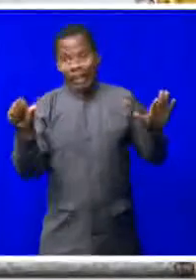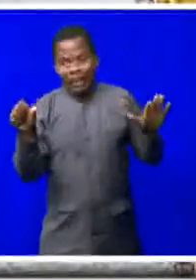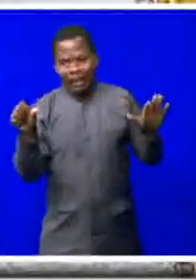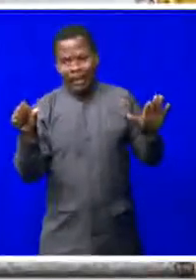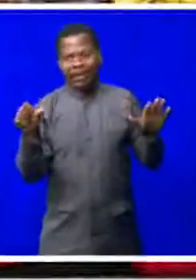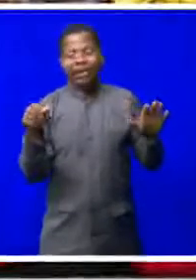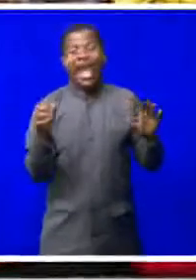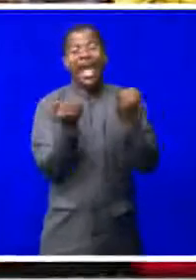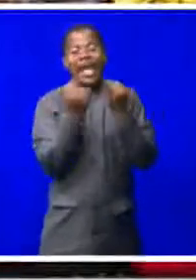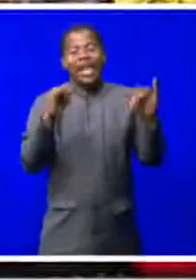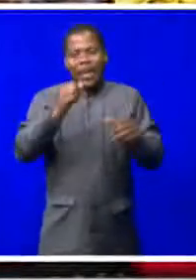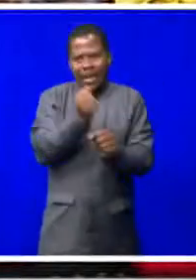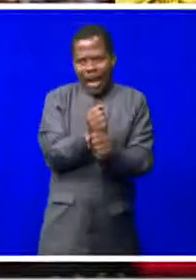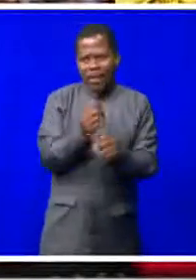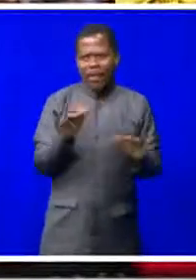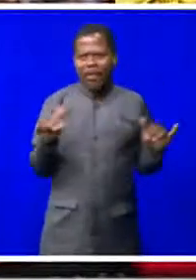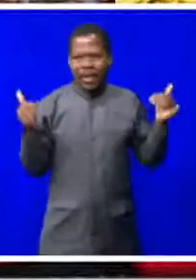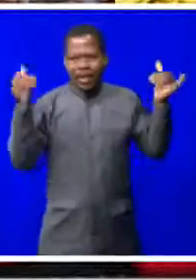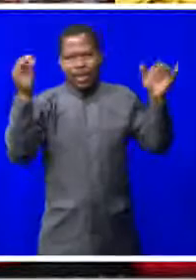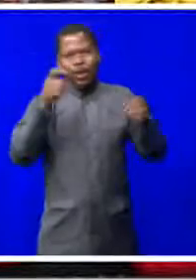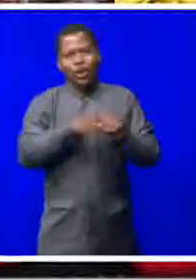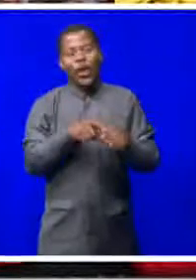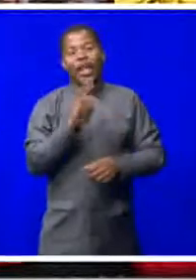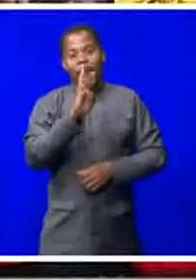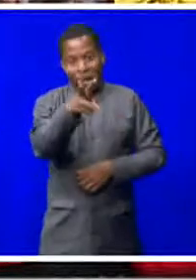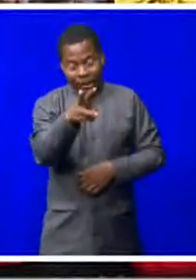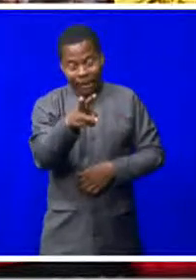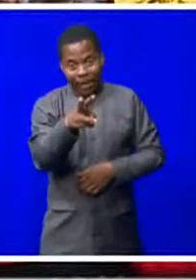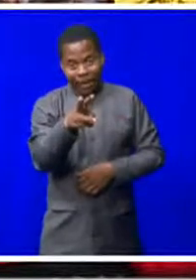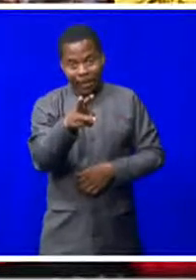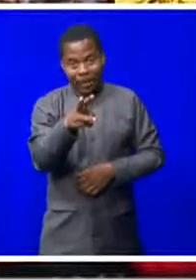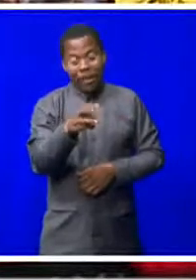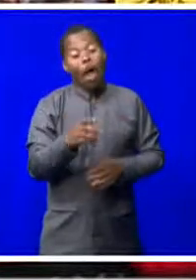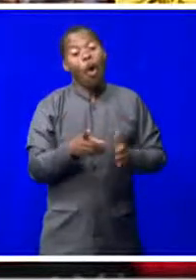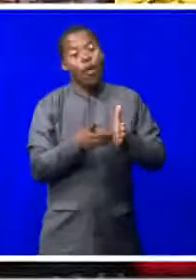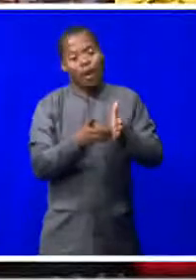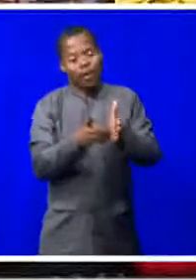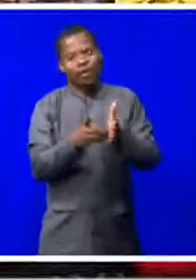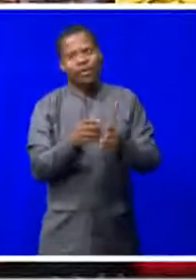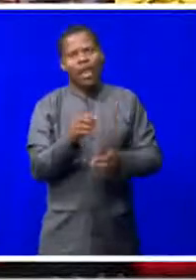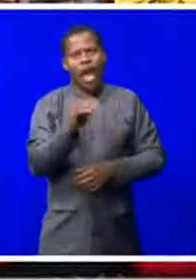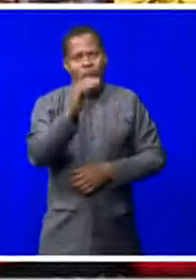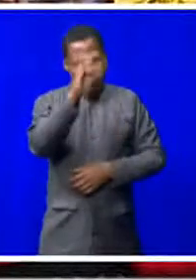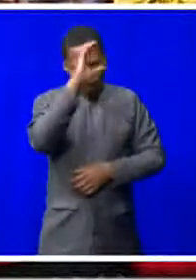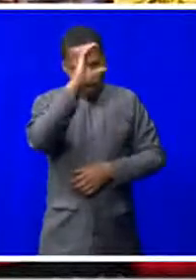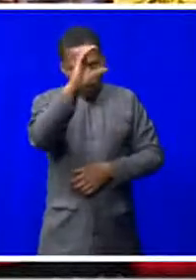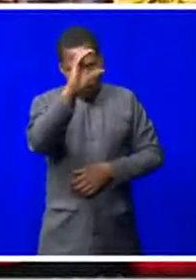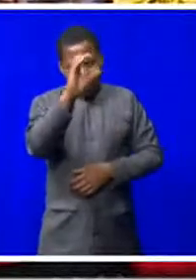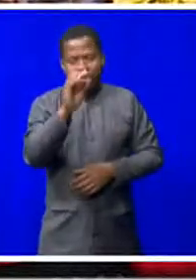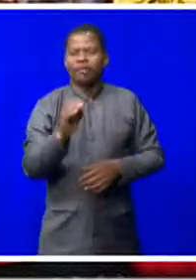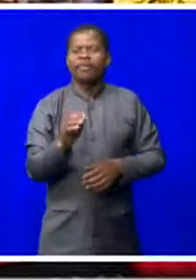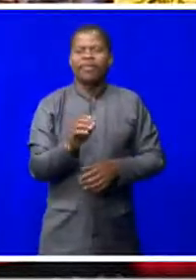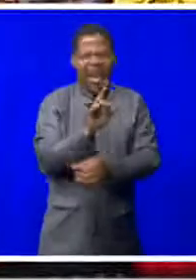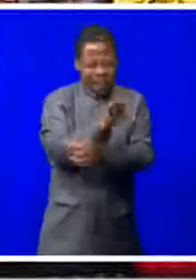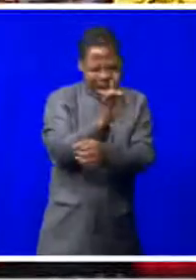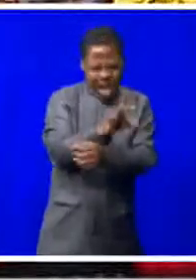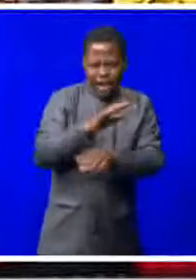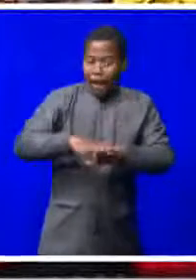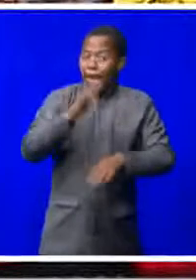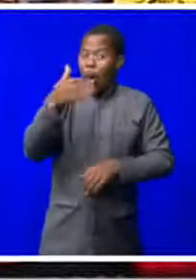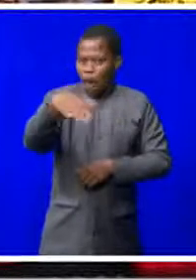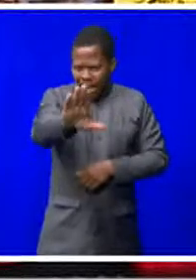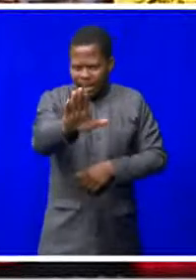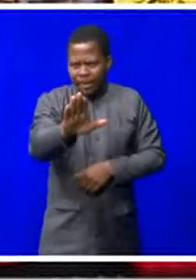titsithupha. Umyalo etikhulwini. Nguleso naleso sikhulu kuthi ngeka